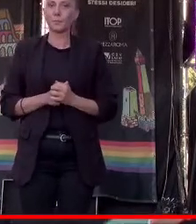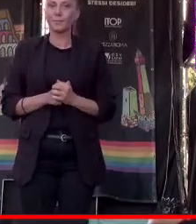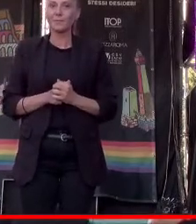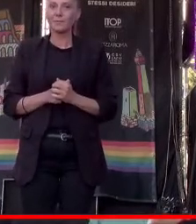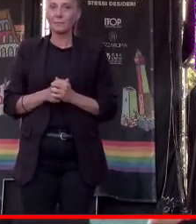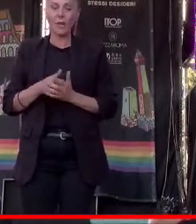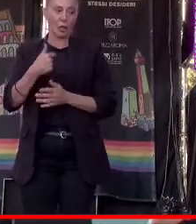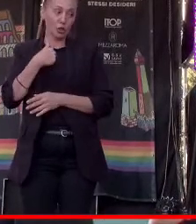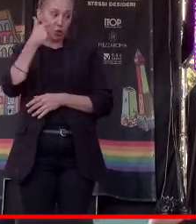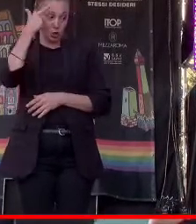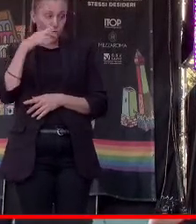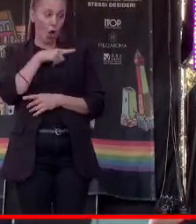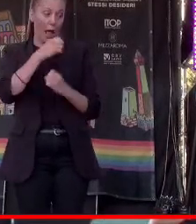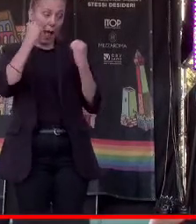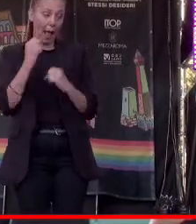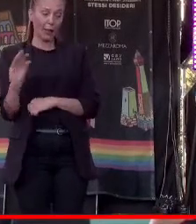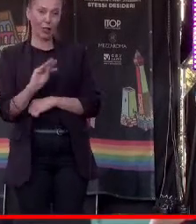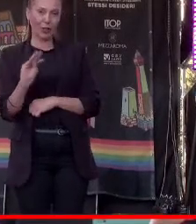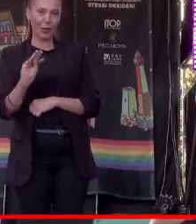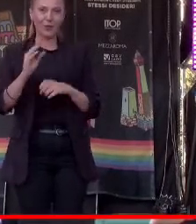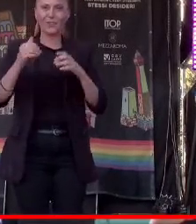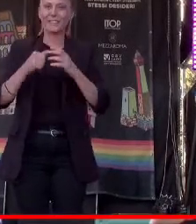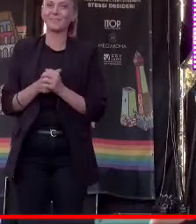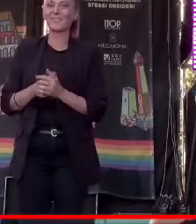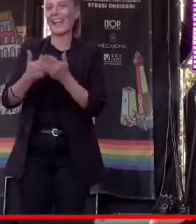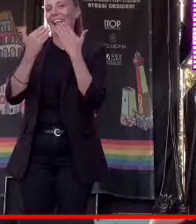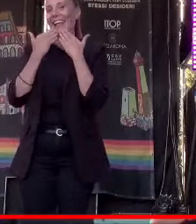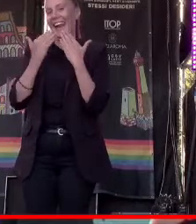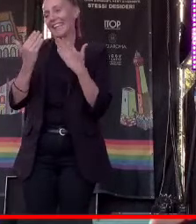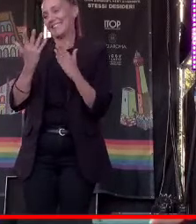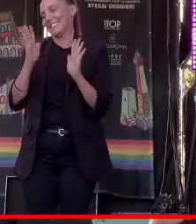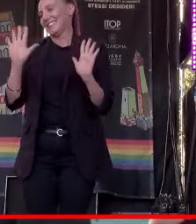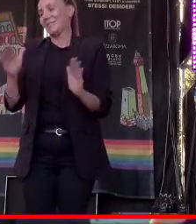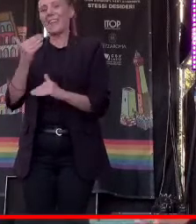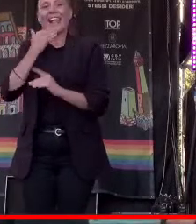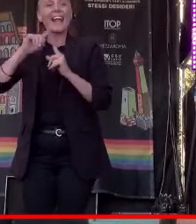Che grazie. So dove abiti, eh. Grazie,